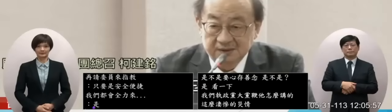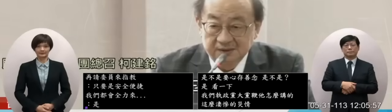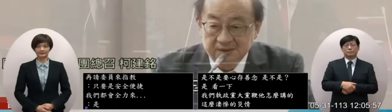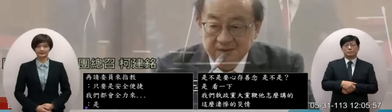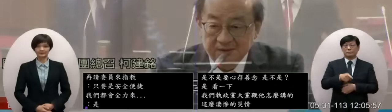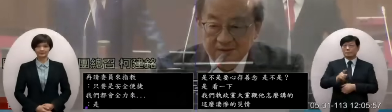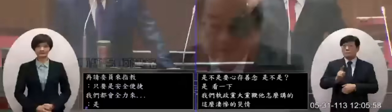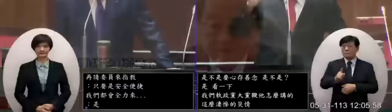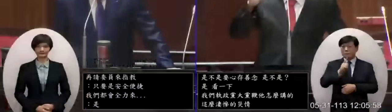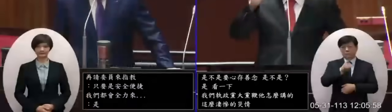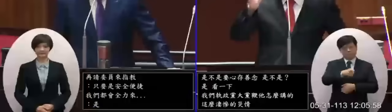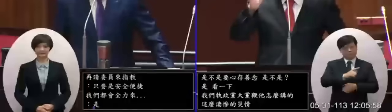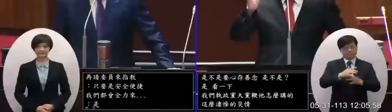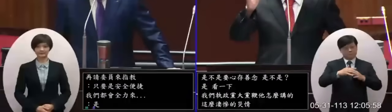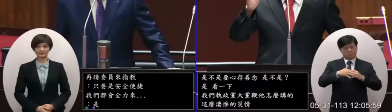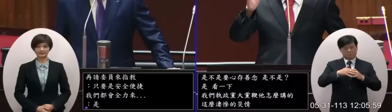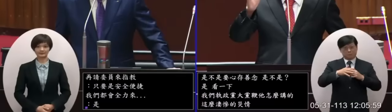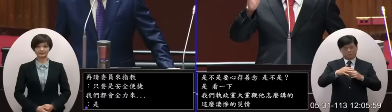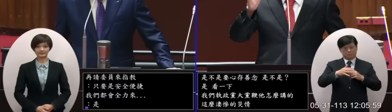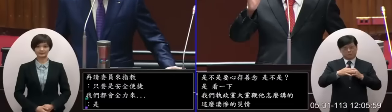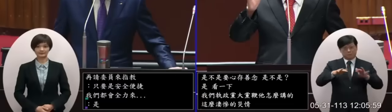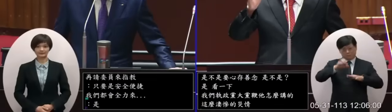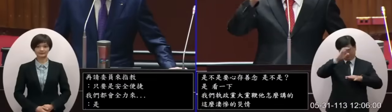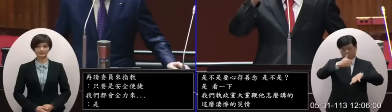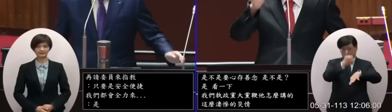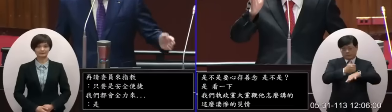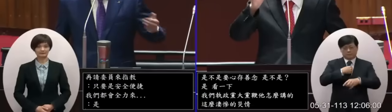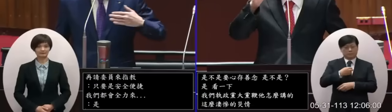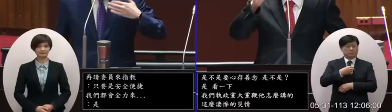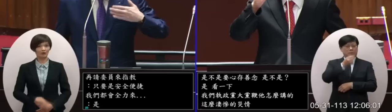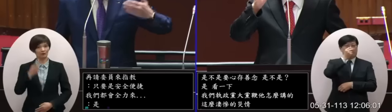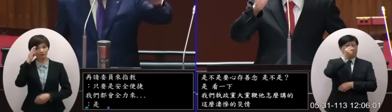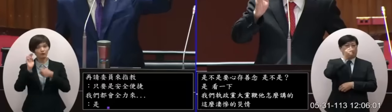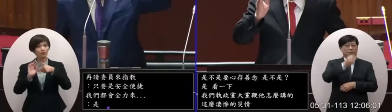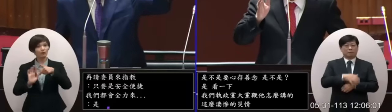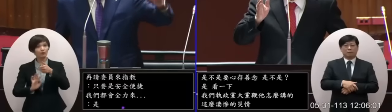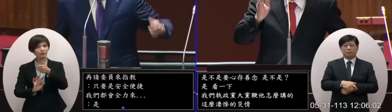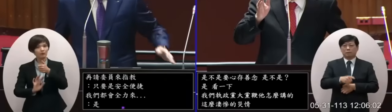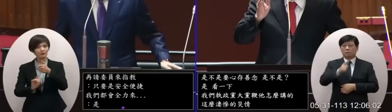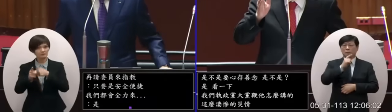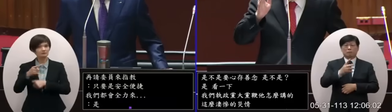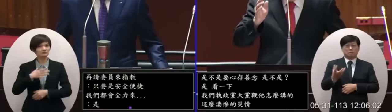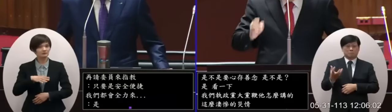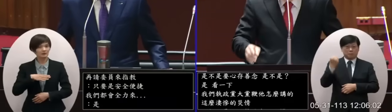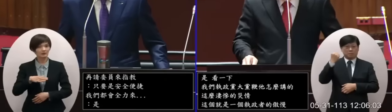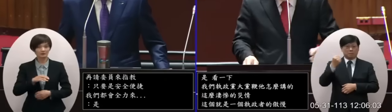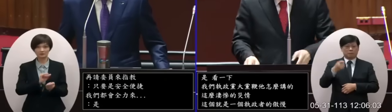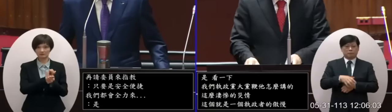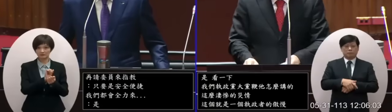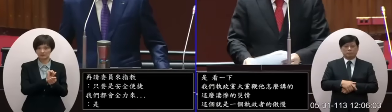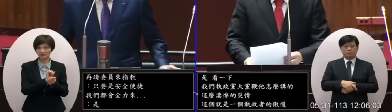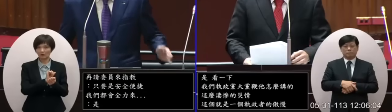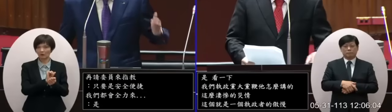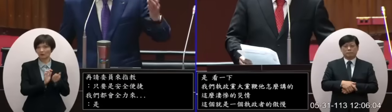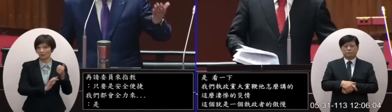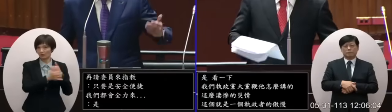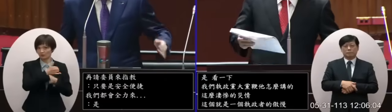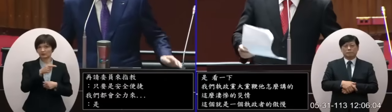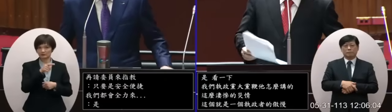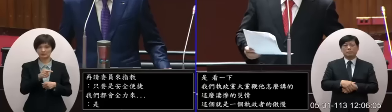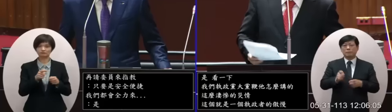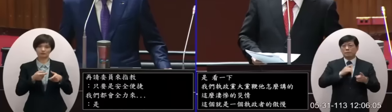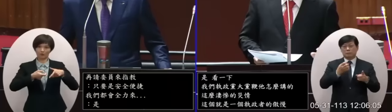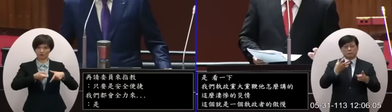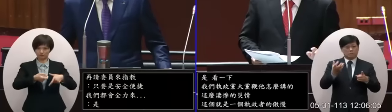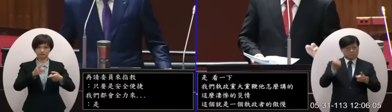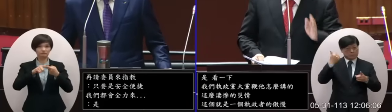这个就是一个执政者的傲慢。 傅委员，你应该知道，你应该记得， 权力 柯建铭委员已经公开对这件事